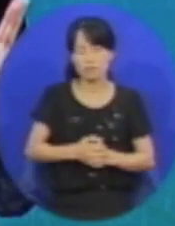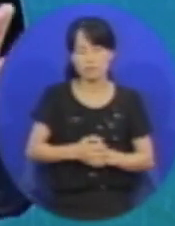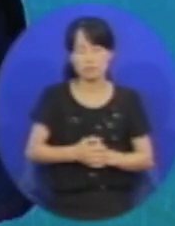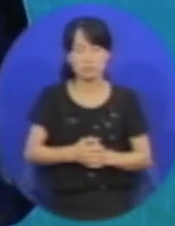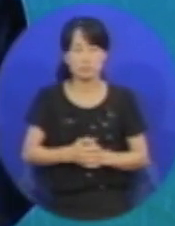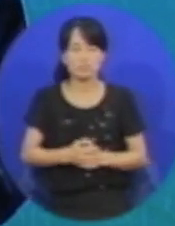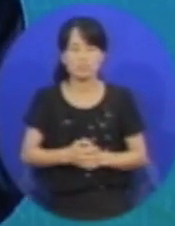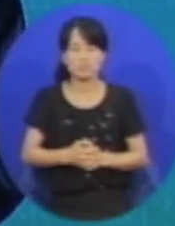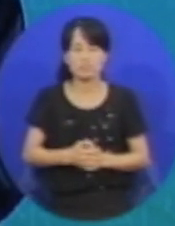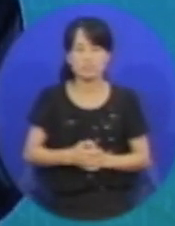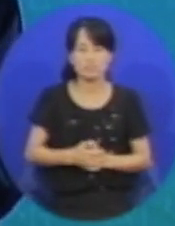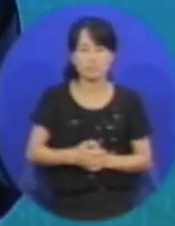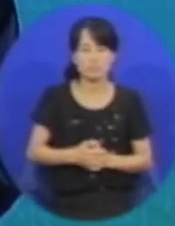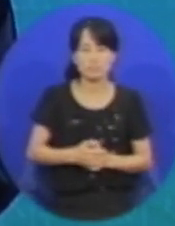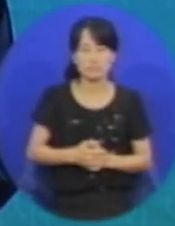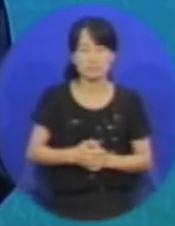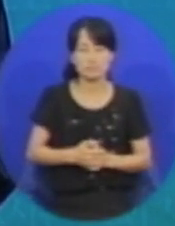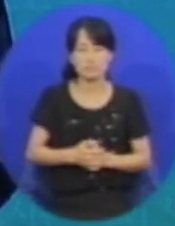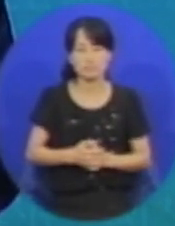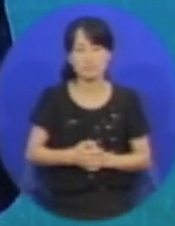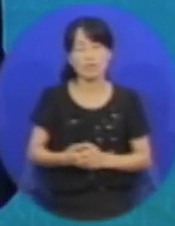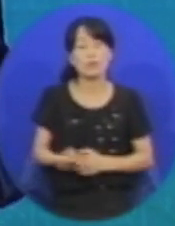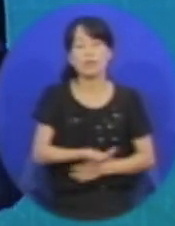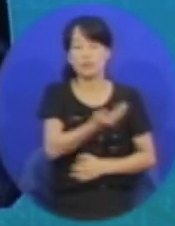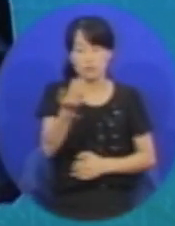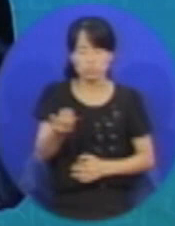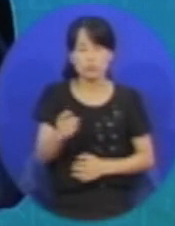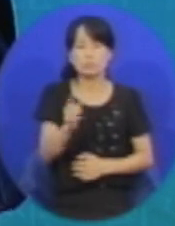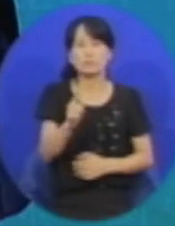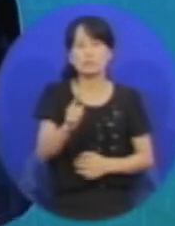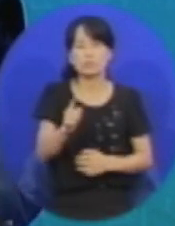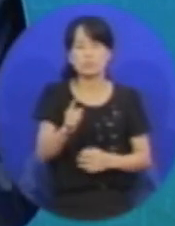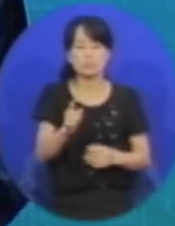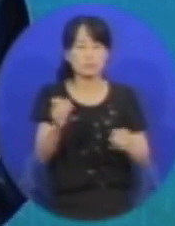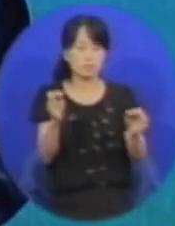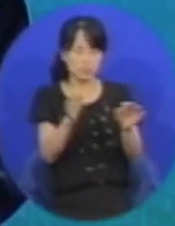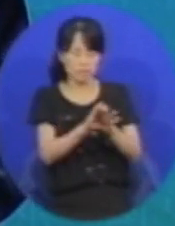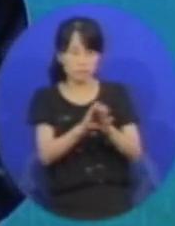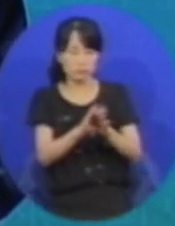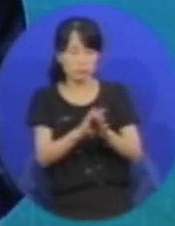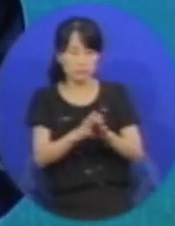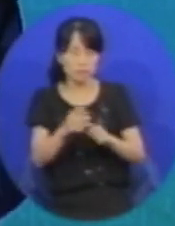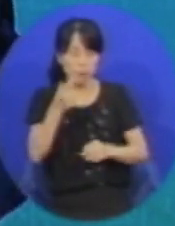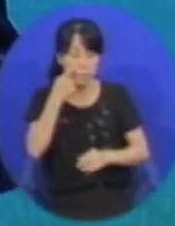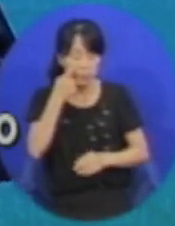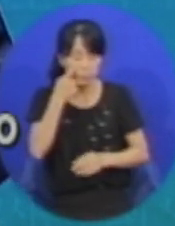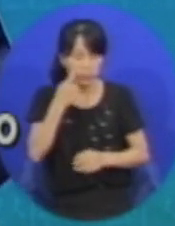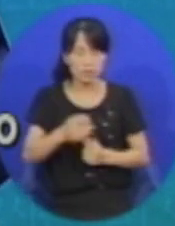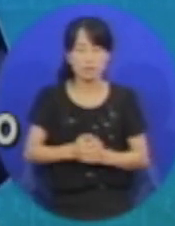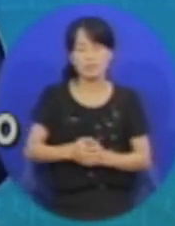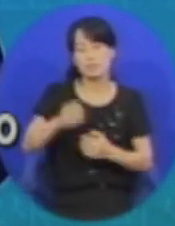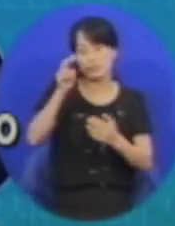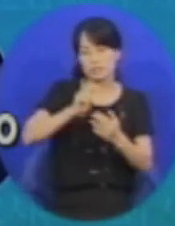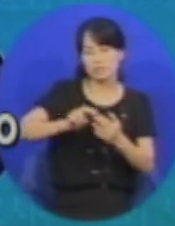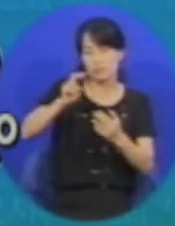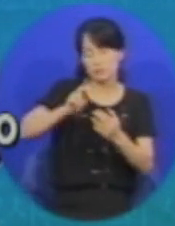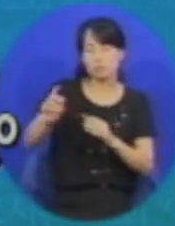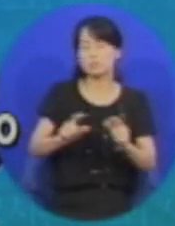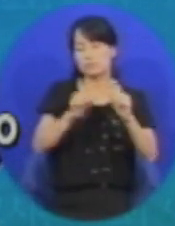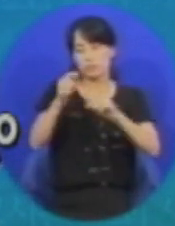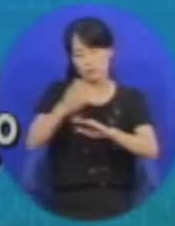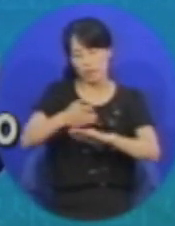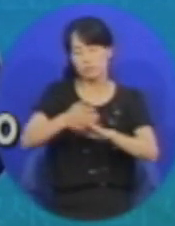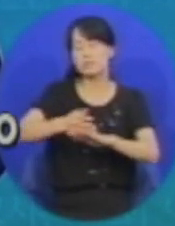별로라고 생각이 드십니까? 여러분, 무엇이 없어졌나를 보셔야 돼요. 찬송하며 살고